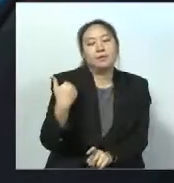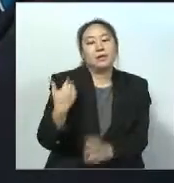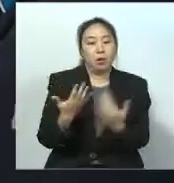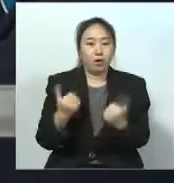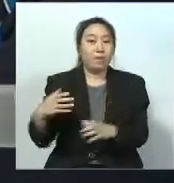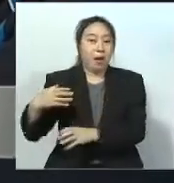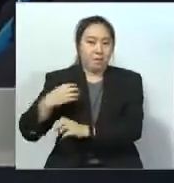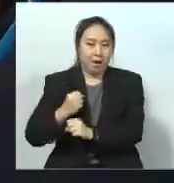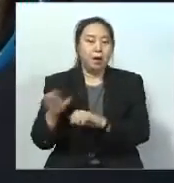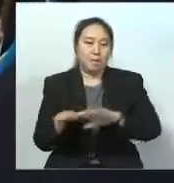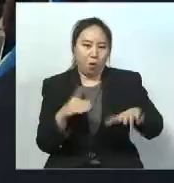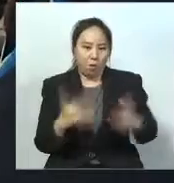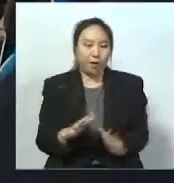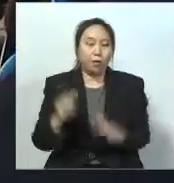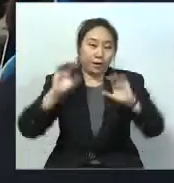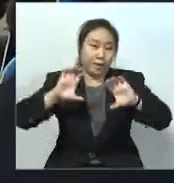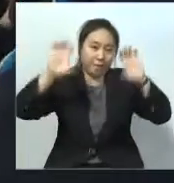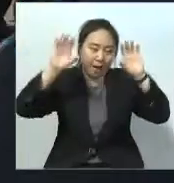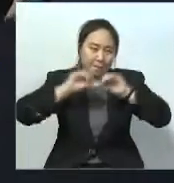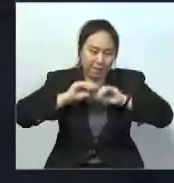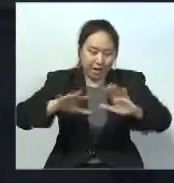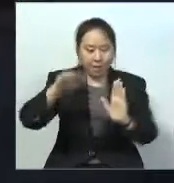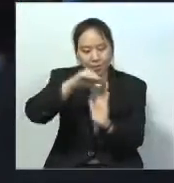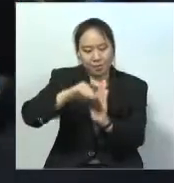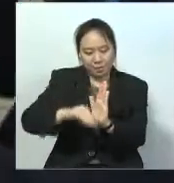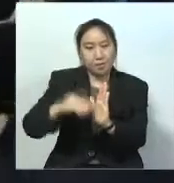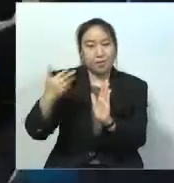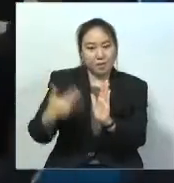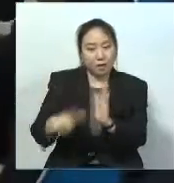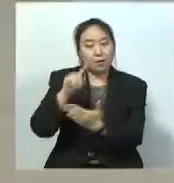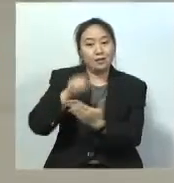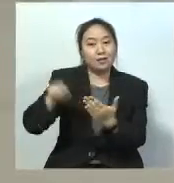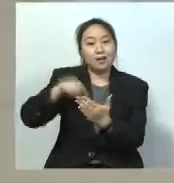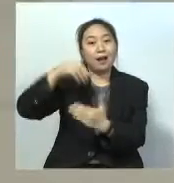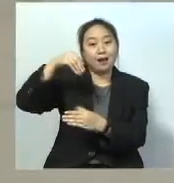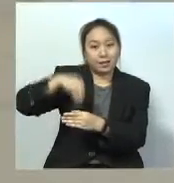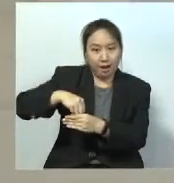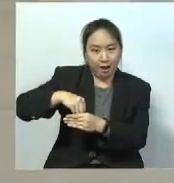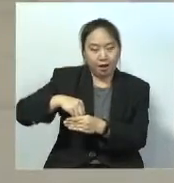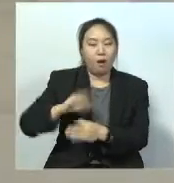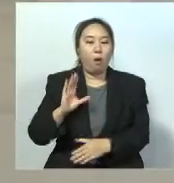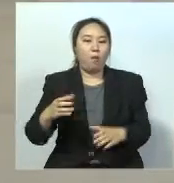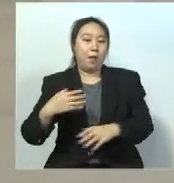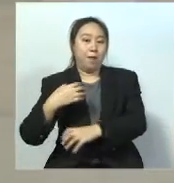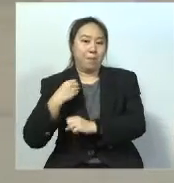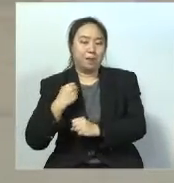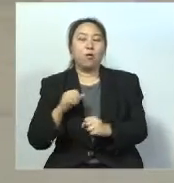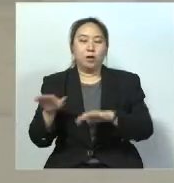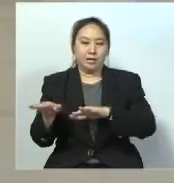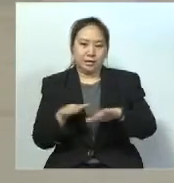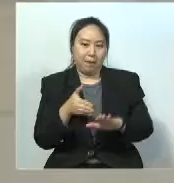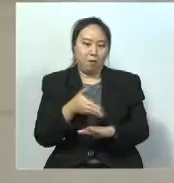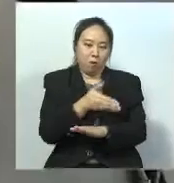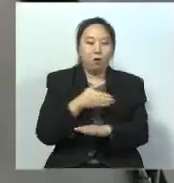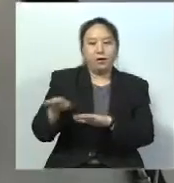งเลือกตั้งนะครับหลังจากที่รัฐบาลเองเนี่ยก็ประกาศทำลายแล้วนะครับในเรื่องของการเลือกตั้งแล้วก็ทางพรรคเองก็บอกว่ามีการเตรียมการล่วงหน้าไว้บ